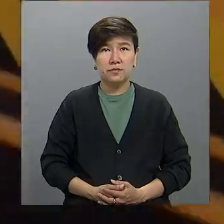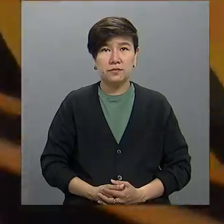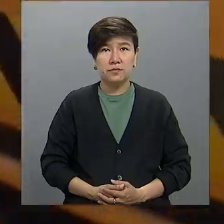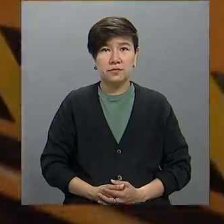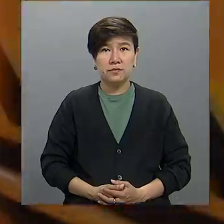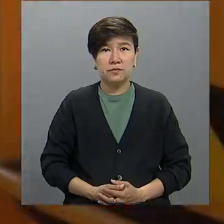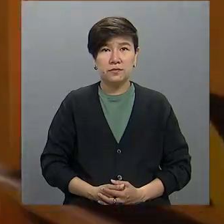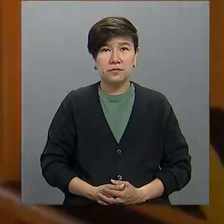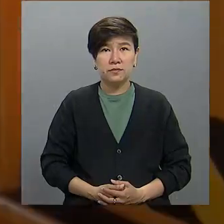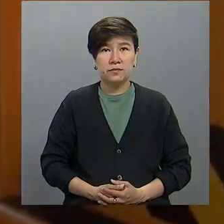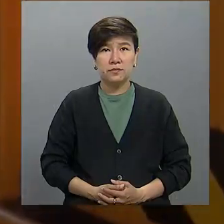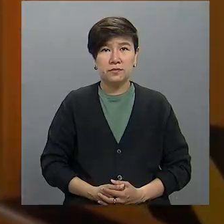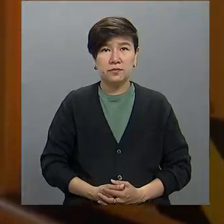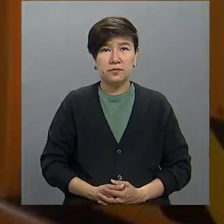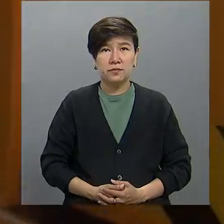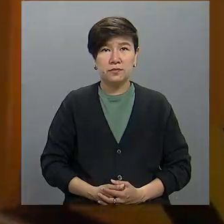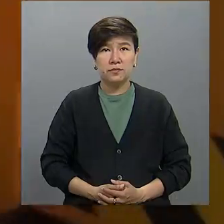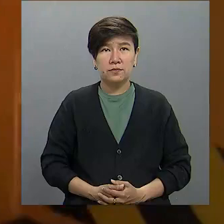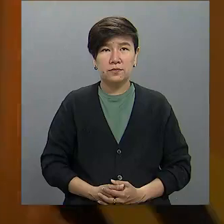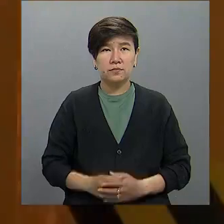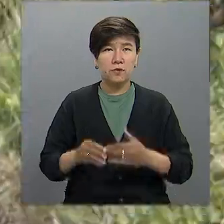ยไปเอาหน้าไม้ไปทำแผล